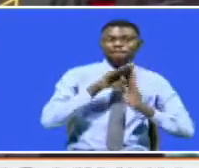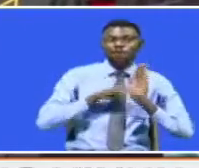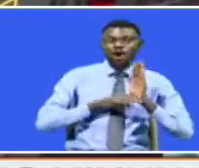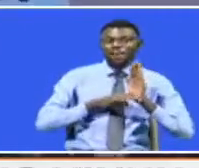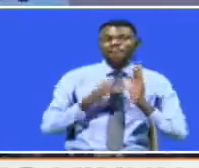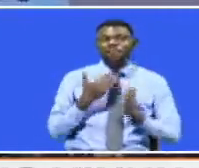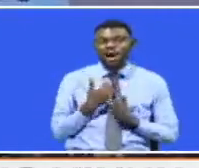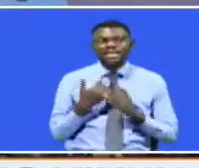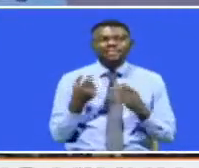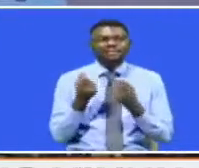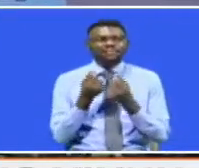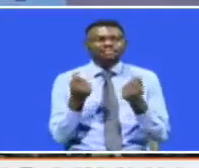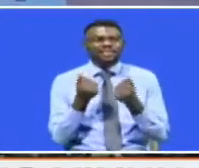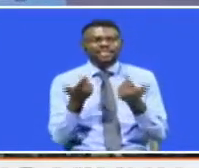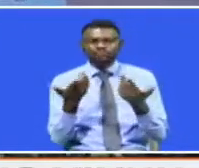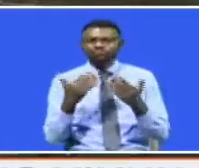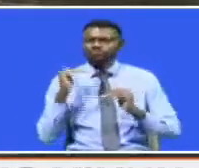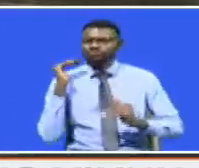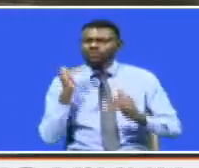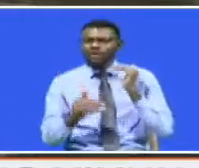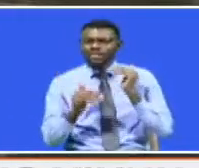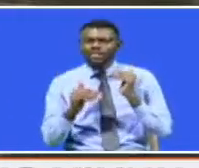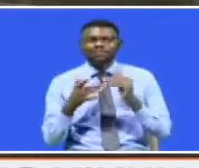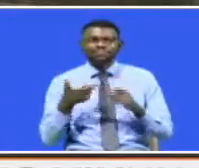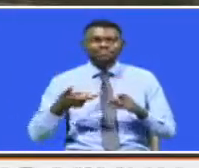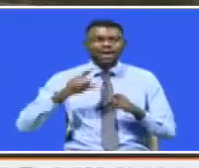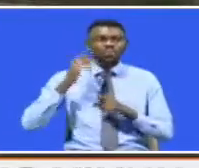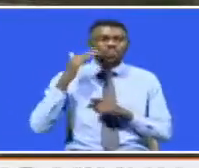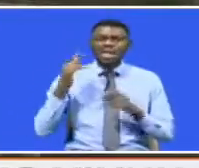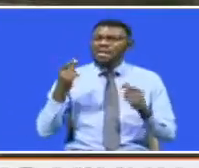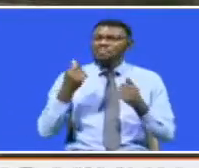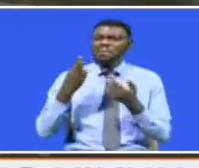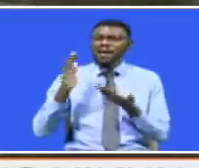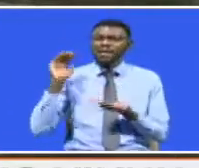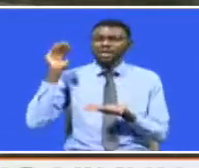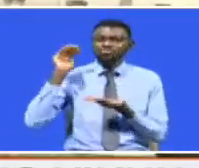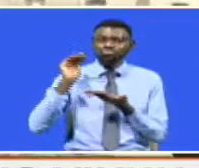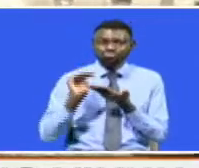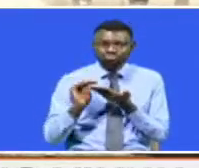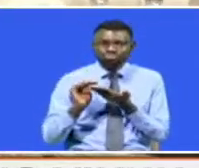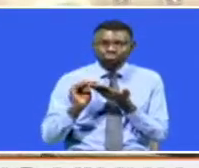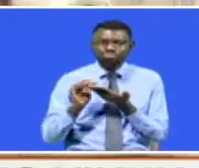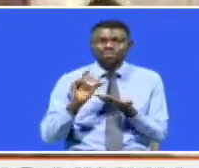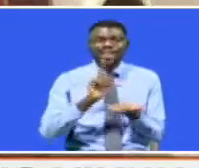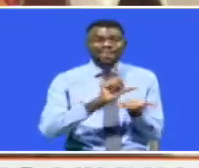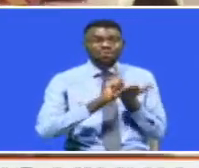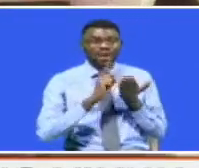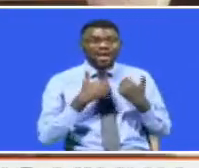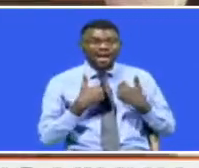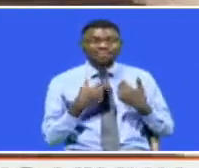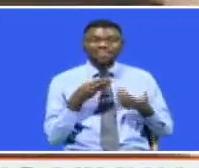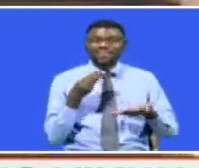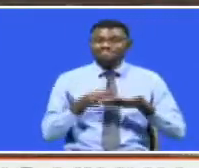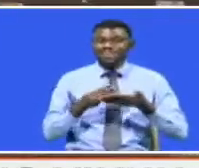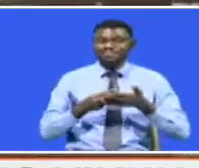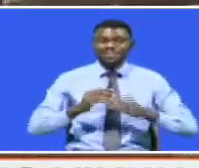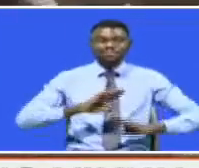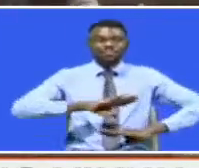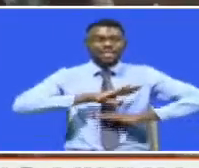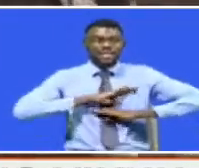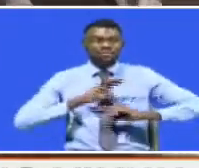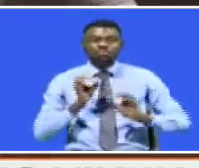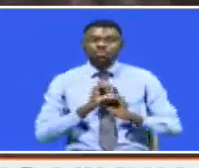ya fedha katika vyuo vikuu ambavyo vinazidi kwa chini ya mzigo wa madeni na uhaba wa fedha. Na ili